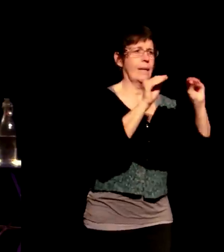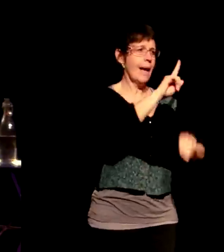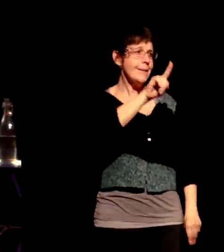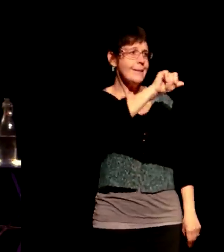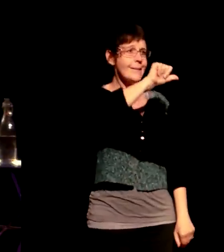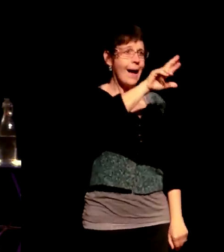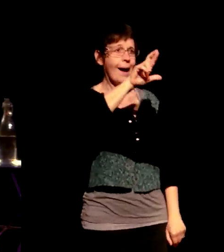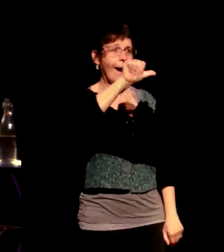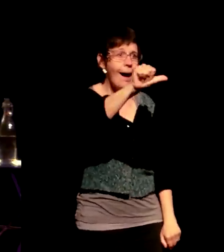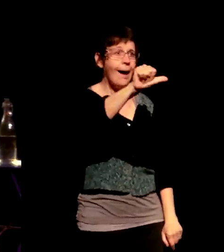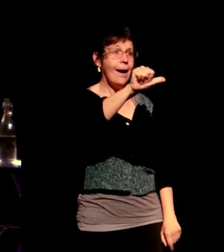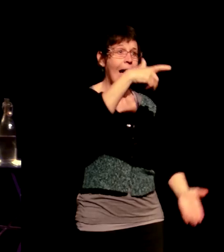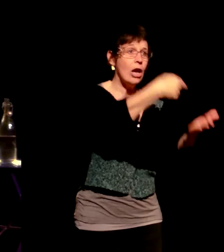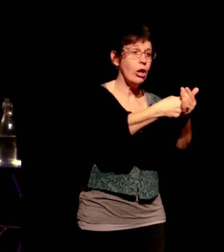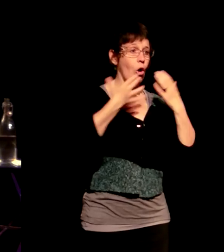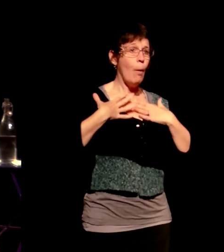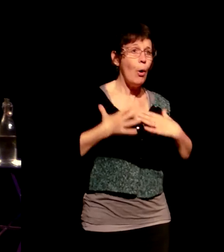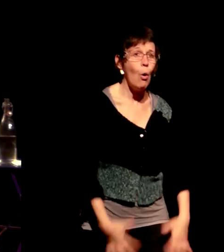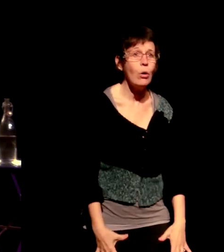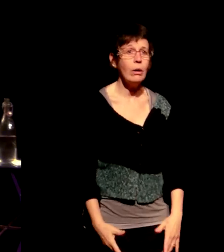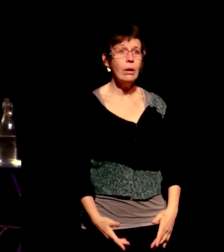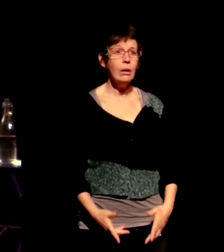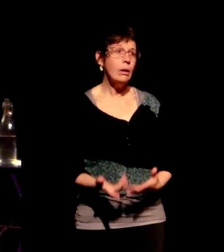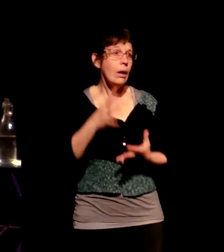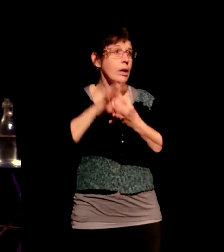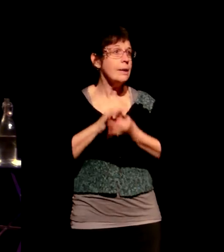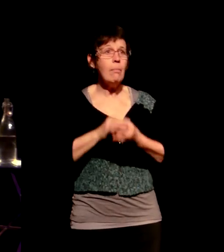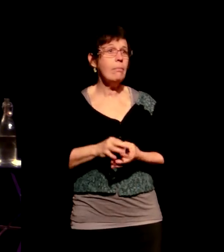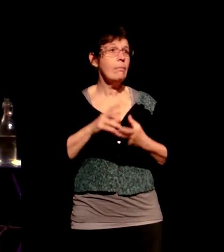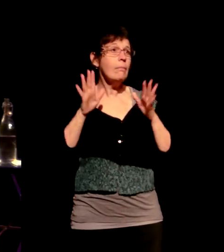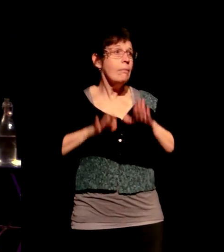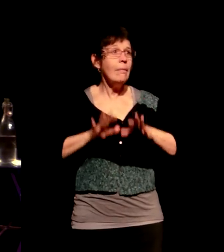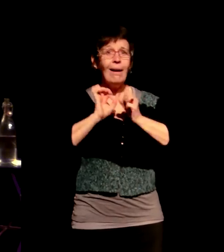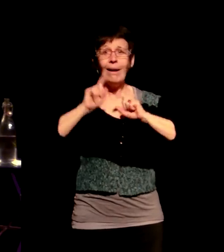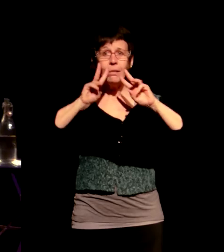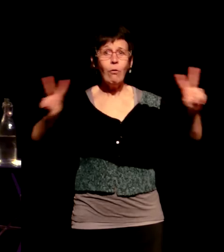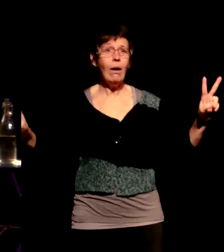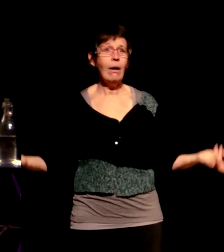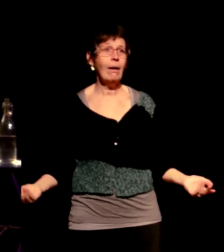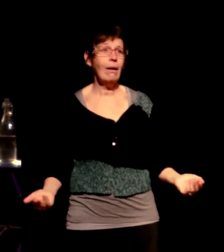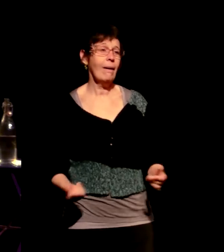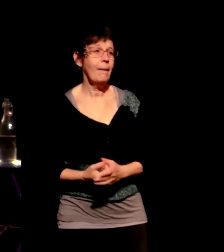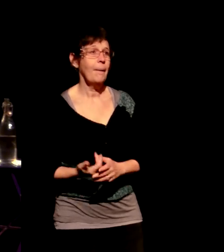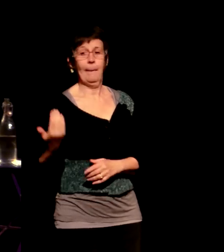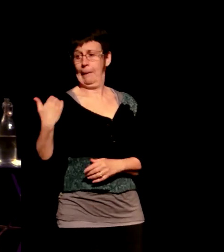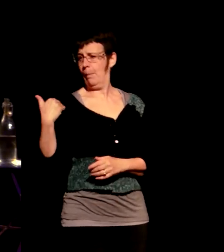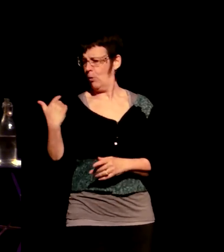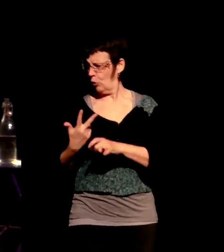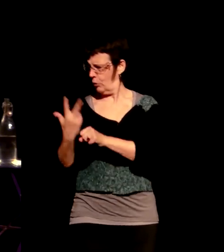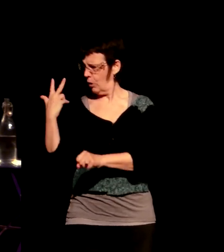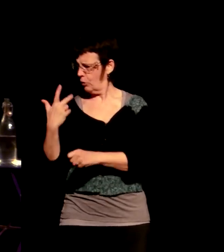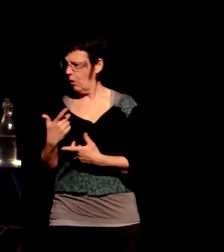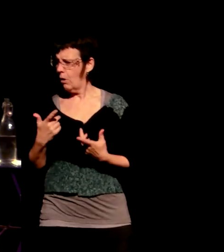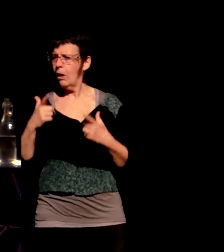Franchement, je l'ai acheté chez Zara. Donc, l'argumentaire, c'est celui-là. Au lycée polyvalent du Mirail de Toulouse, rive gauche, il y a eu il y a 3 ans le